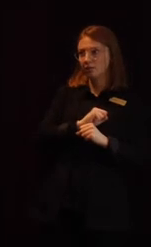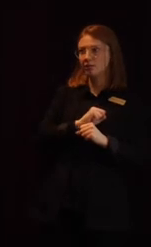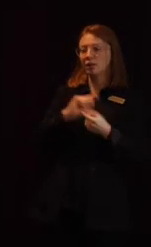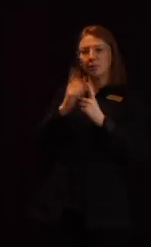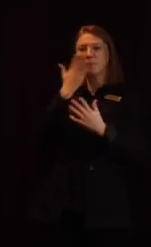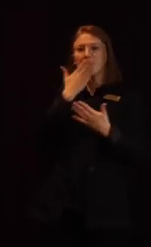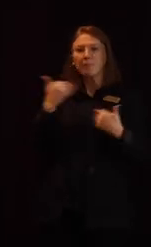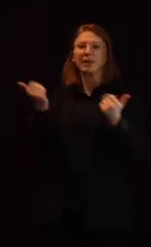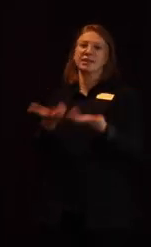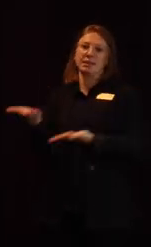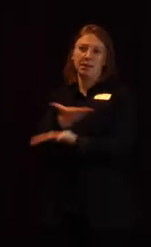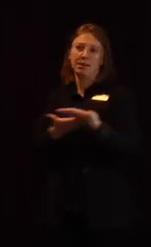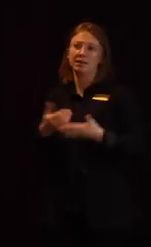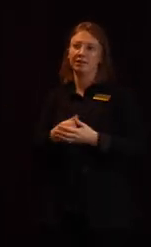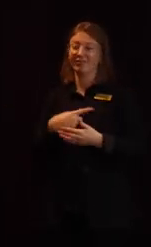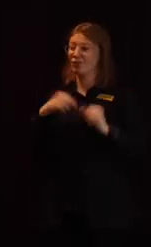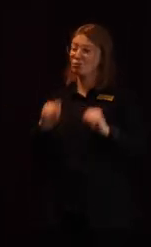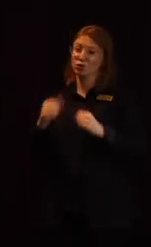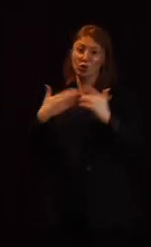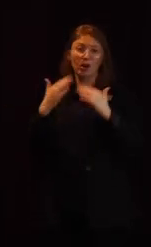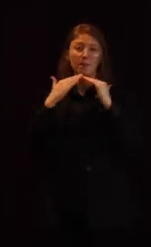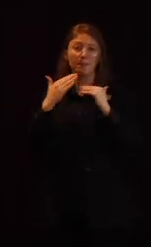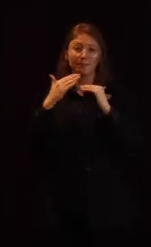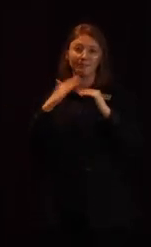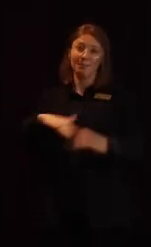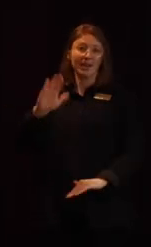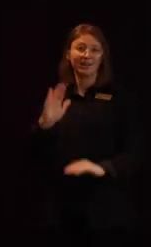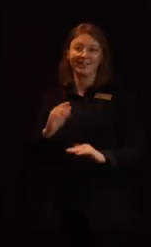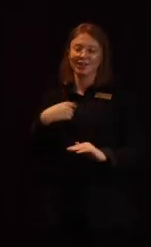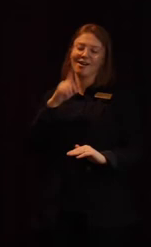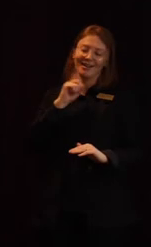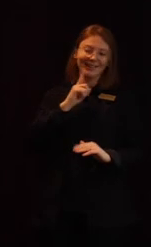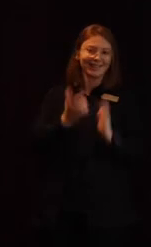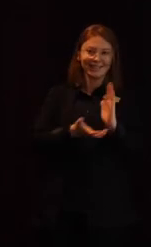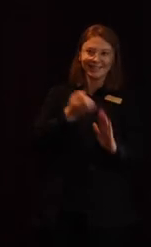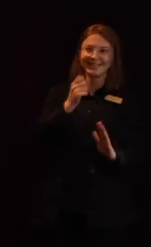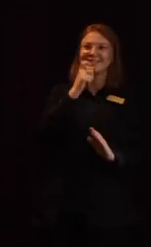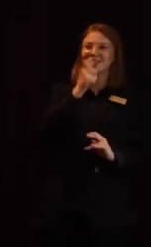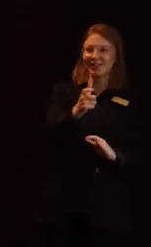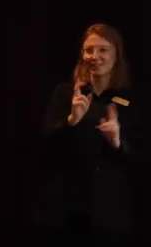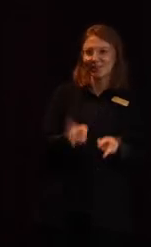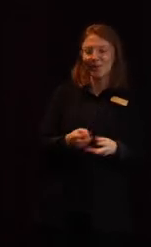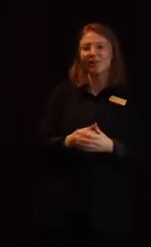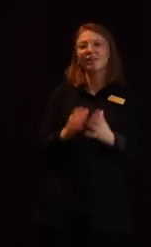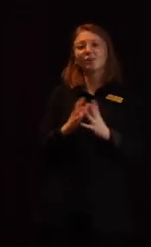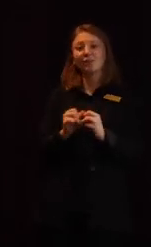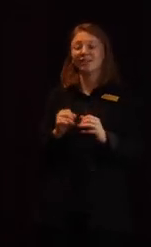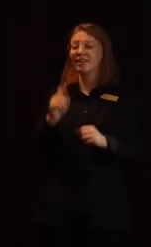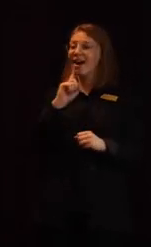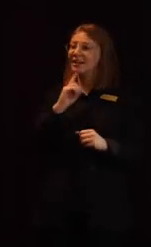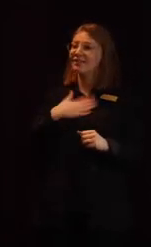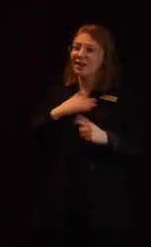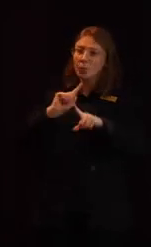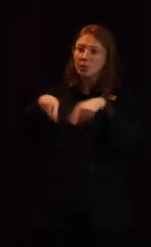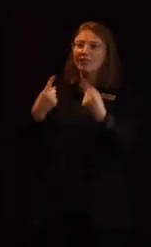göra mer. Det känns som att det säger jag i alla sammanhang. Så är det ju ett samhälle där man hela tiden vill utveckla välfärden, där man hela